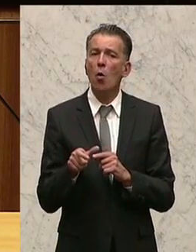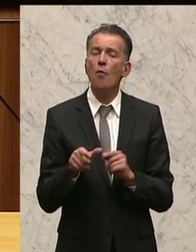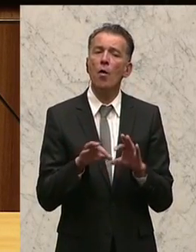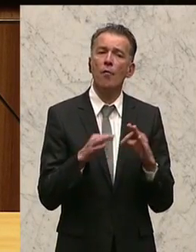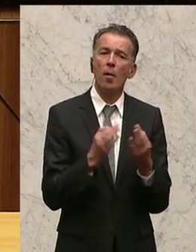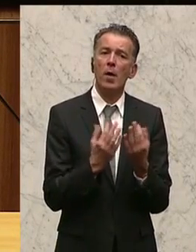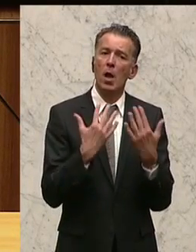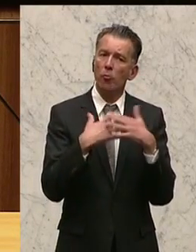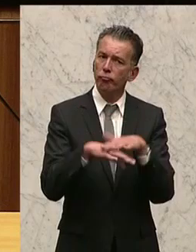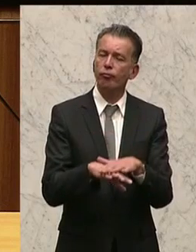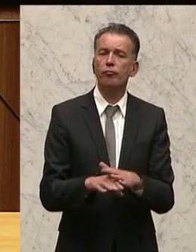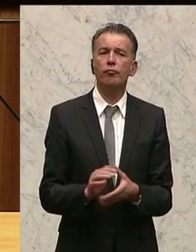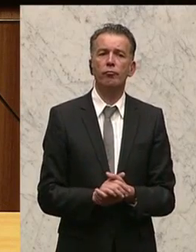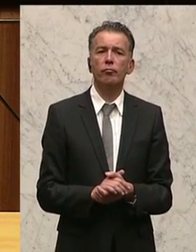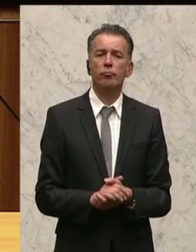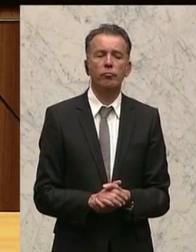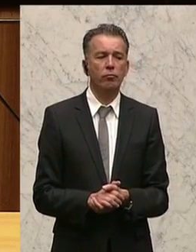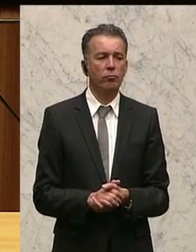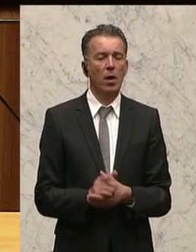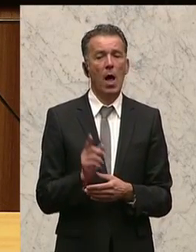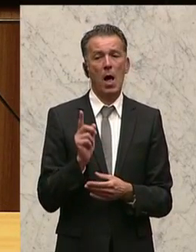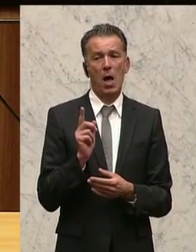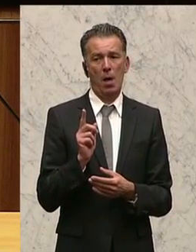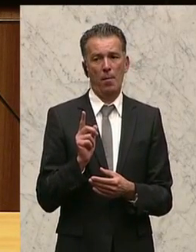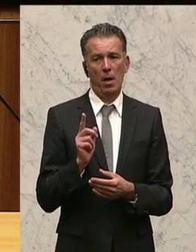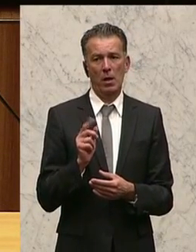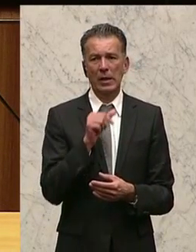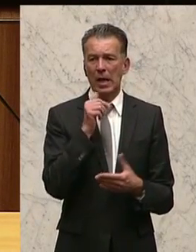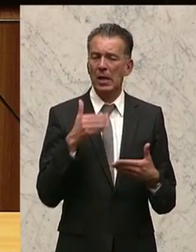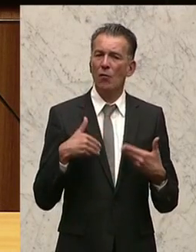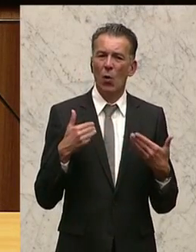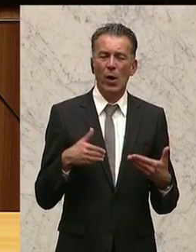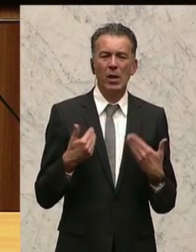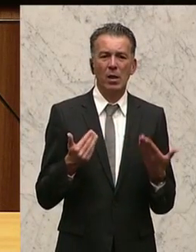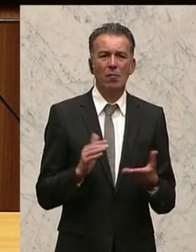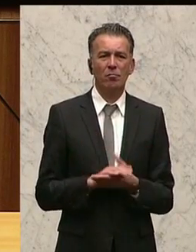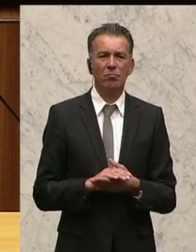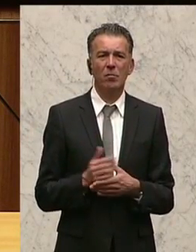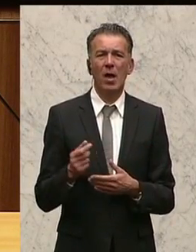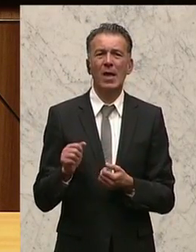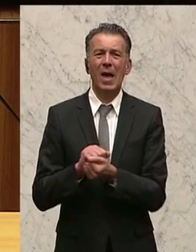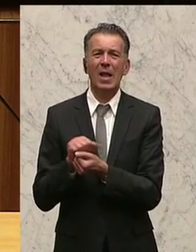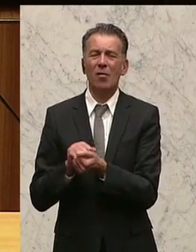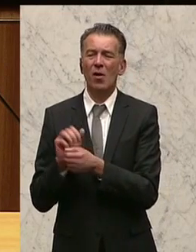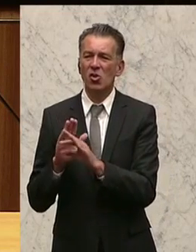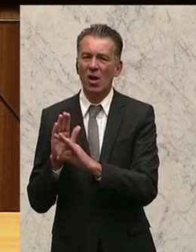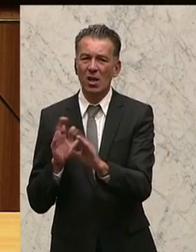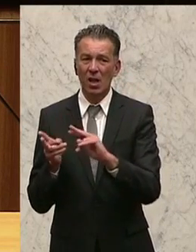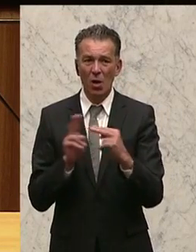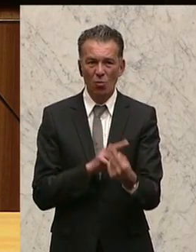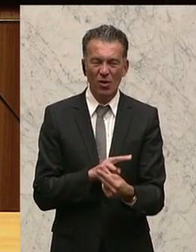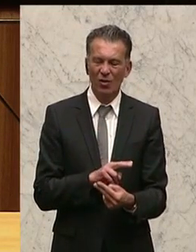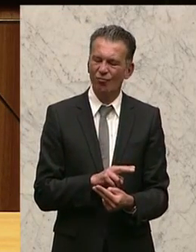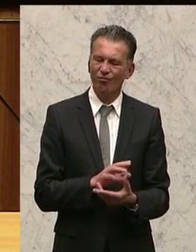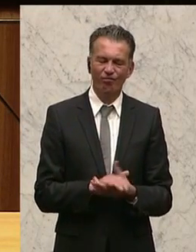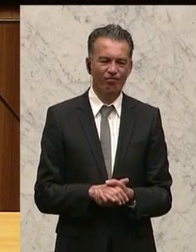Also vorweg einmal das gut. Aber wir haben keine Freude mit der Umsetzung der Geldwäscherichtlinie, weil auch wir